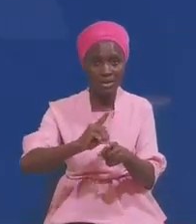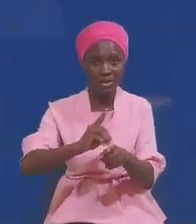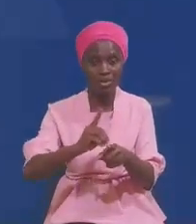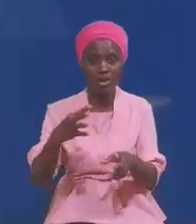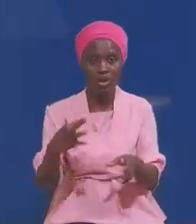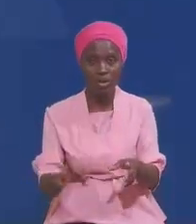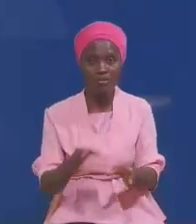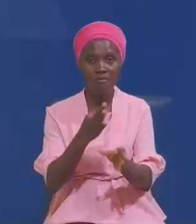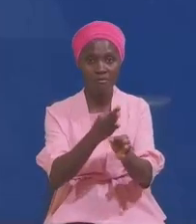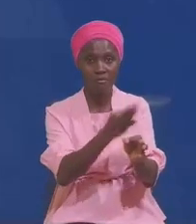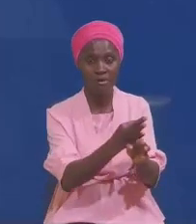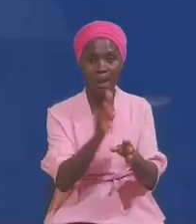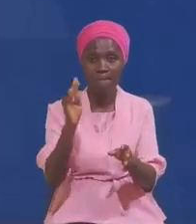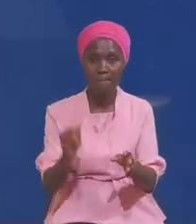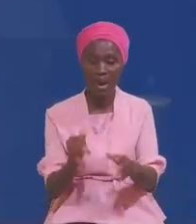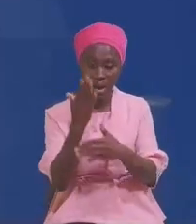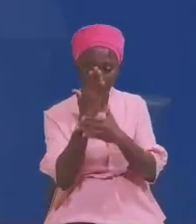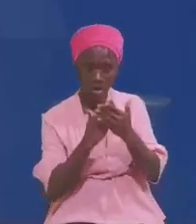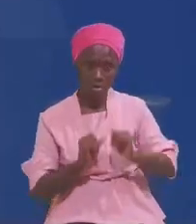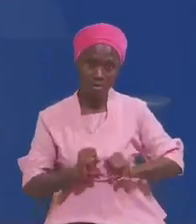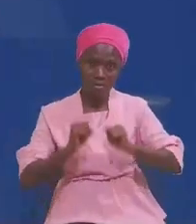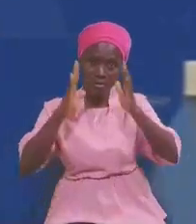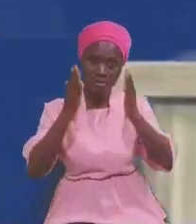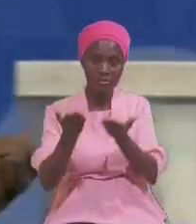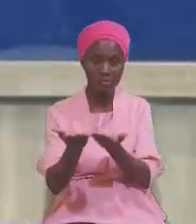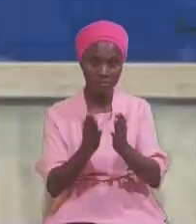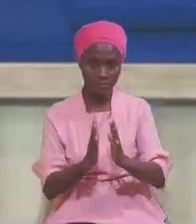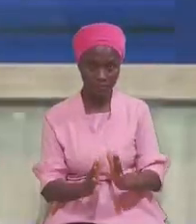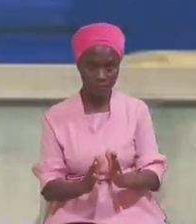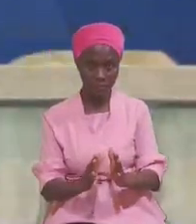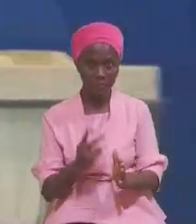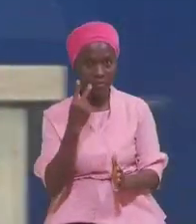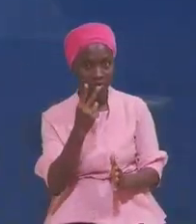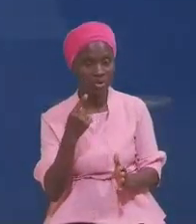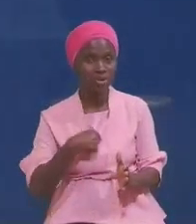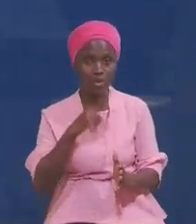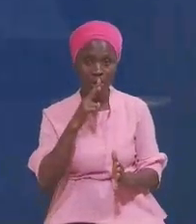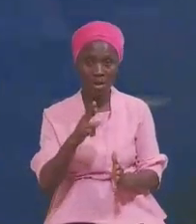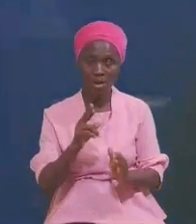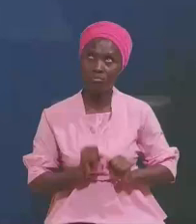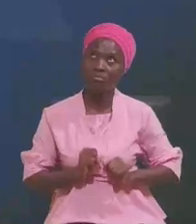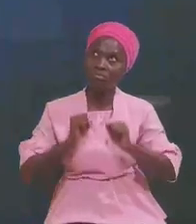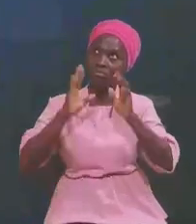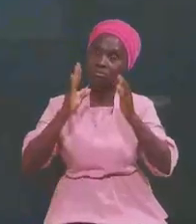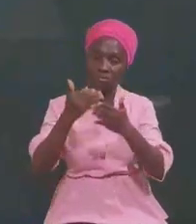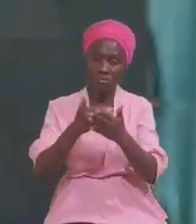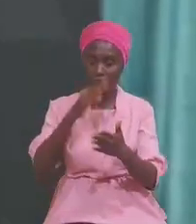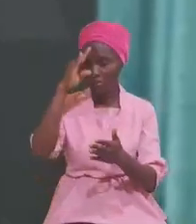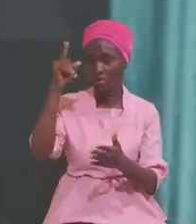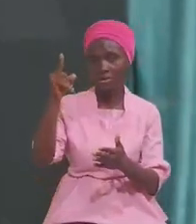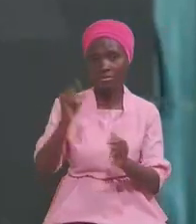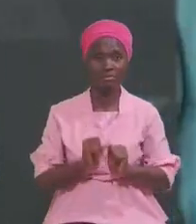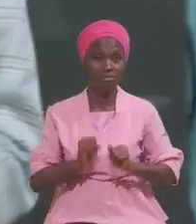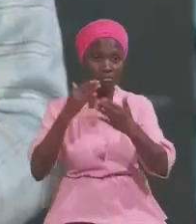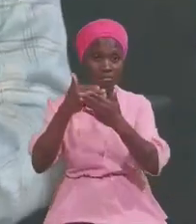messagers soumis. Oui, nous sommes soumis devant lui. Être soumis